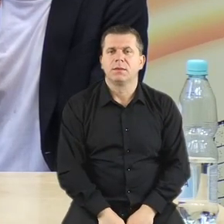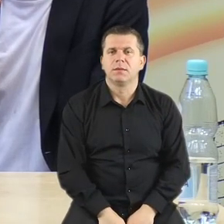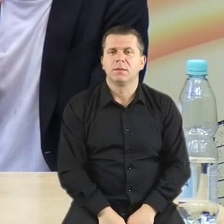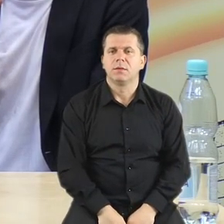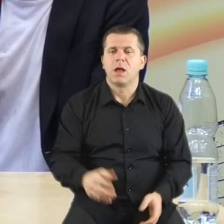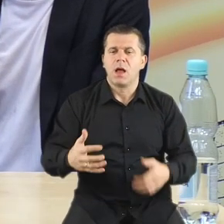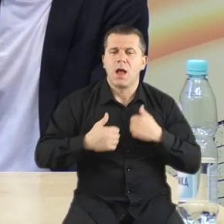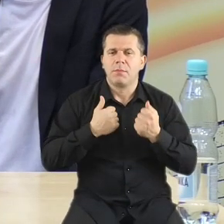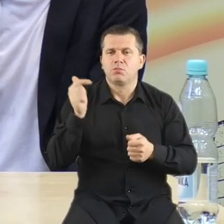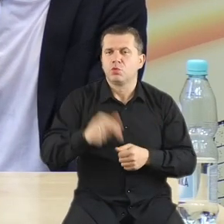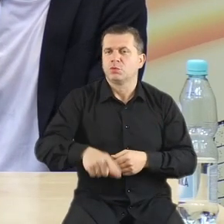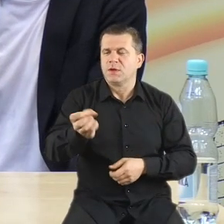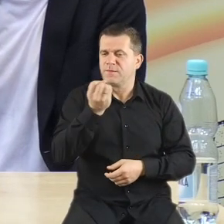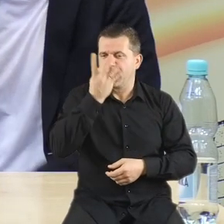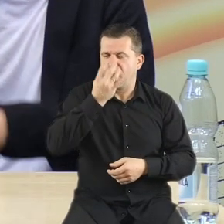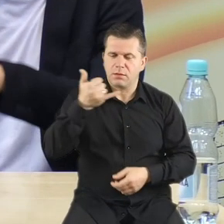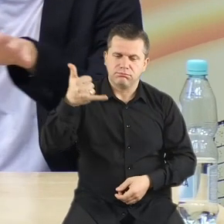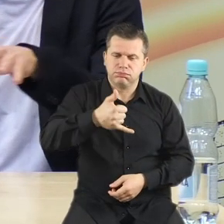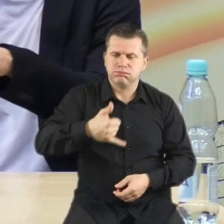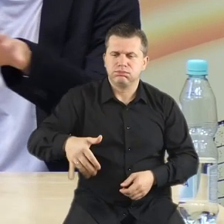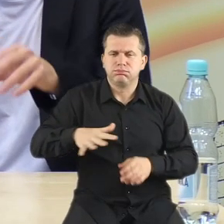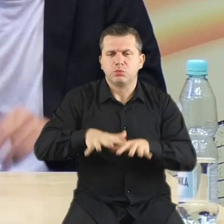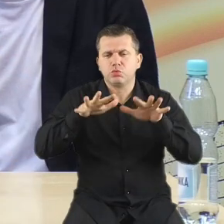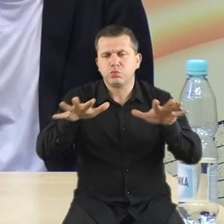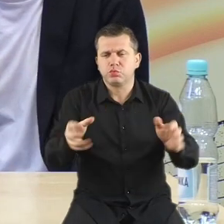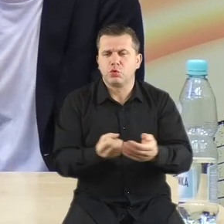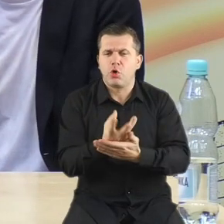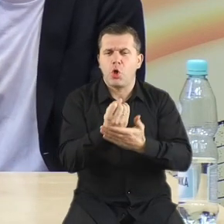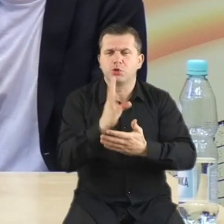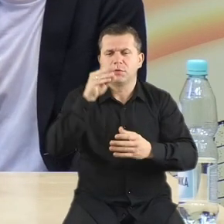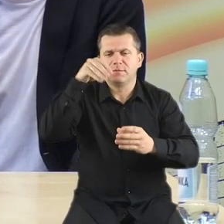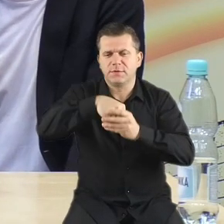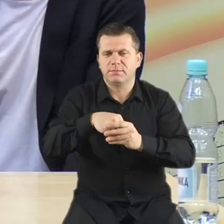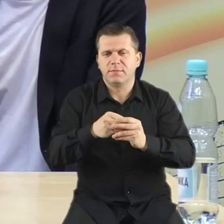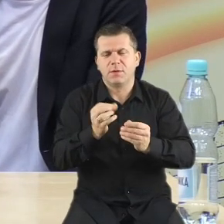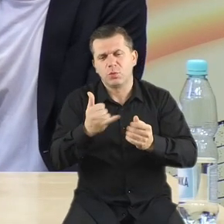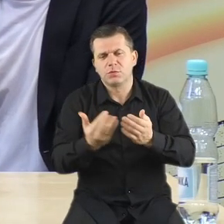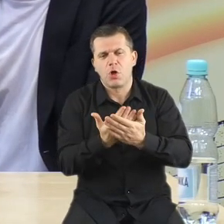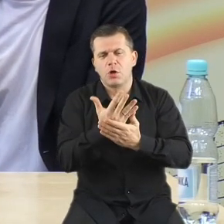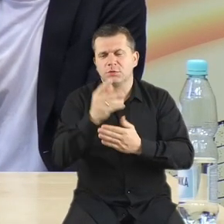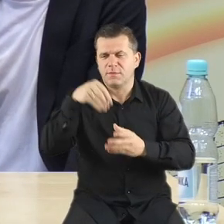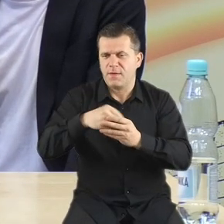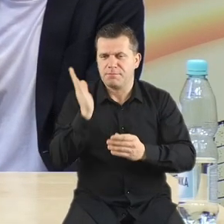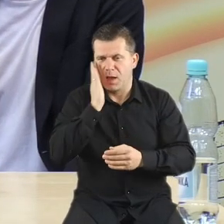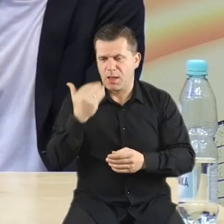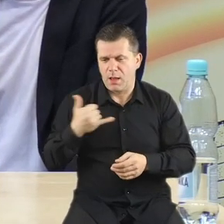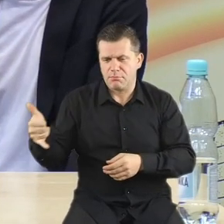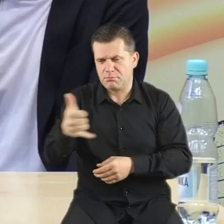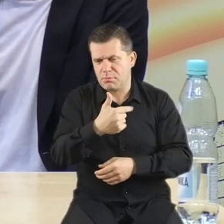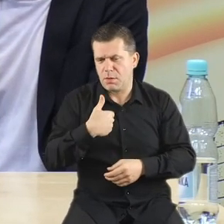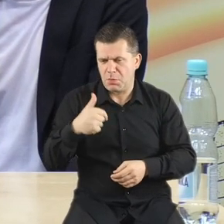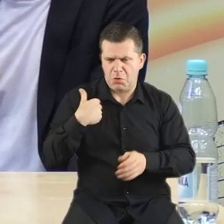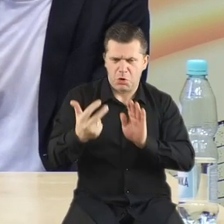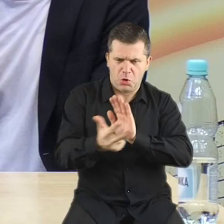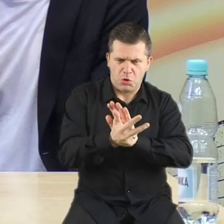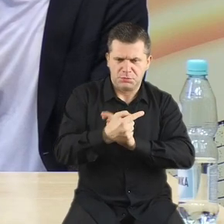było to, żebyśmy podlewali kwiatki, tam było masę różnych roślin w mieszkaniu. Ja pamiętam, miałem właśnie te